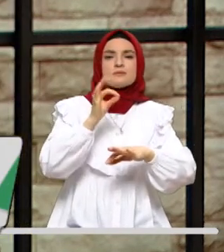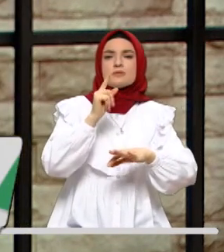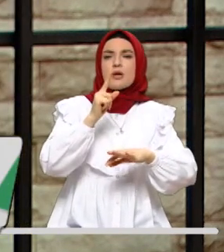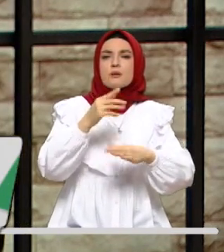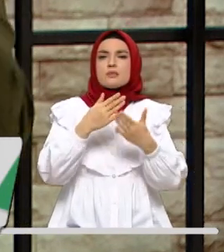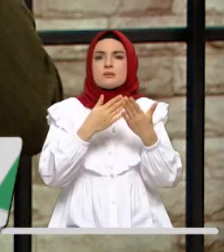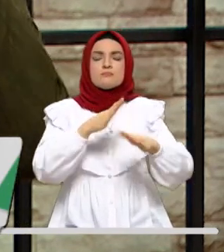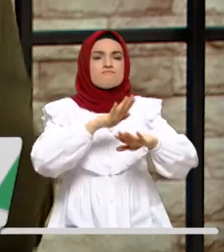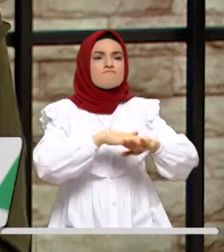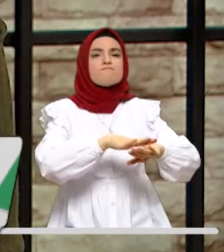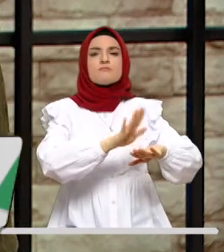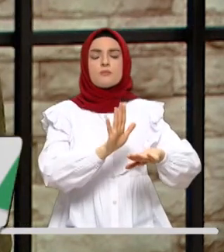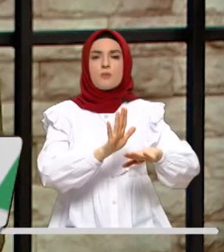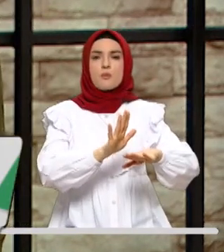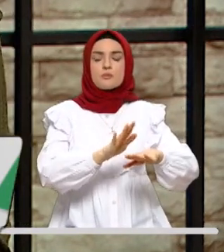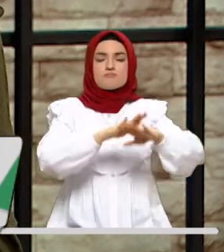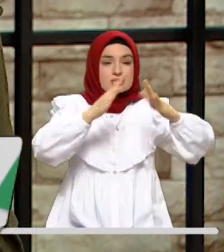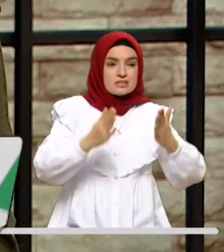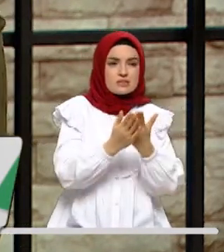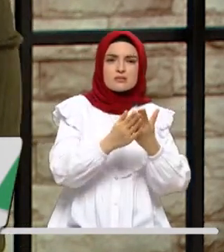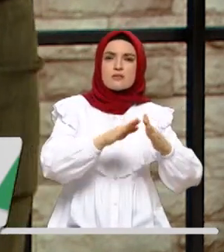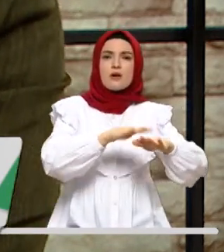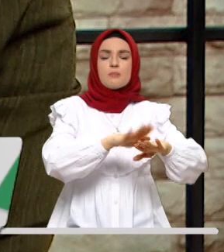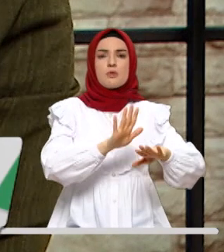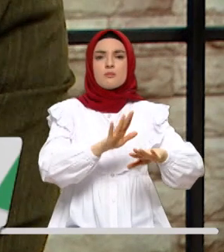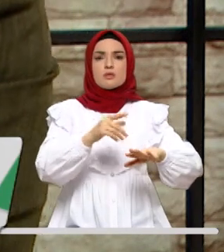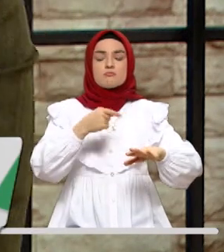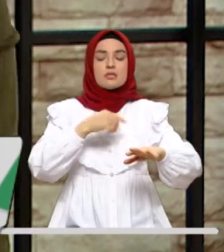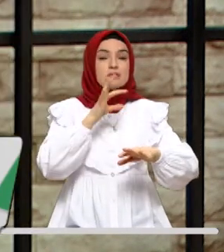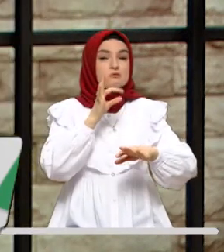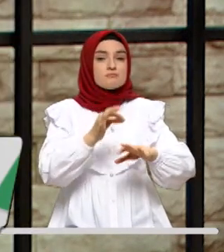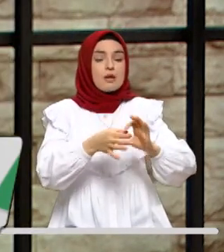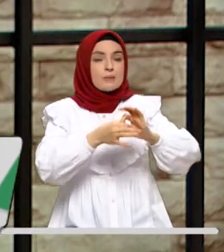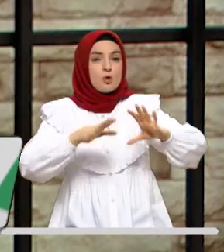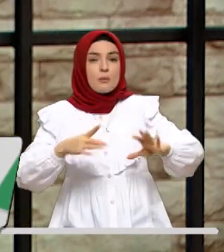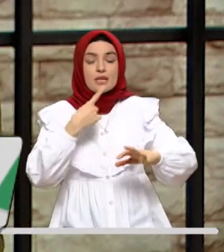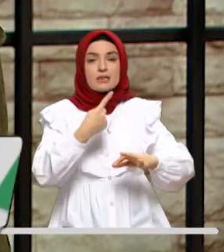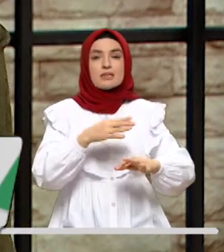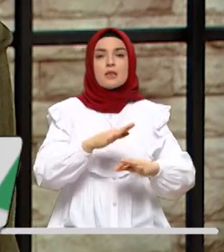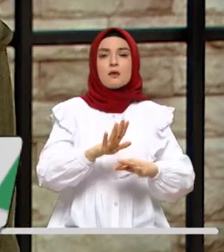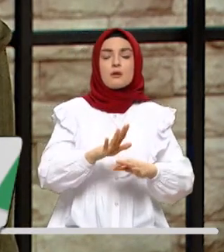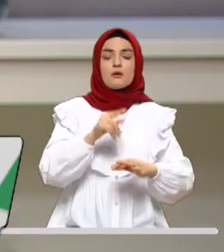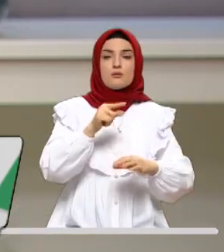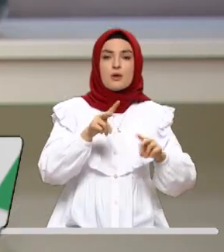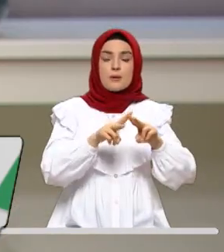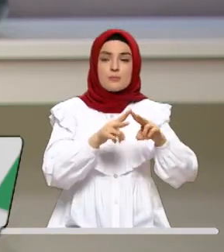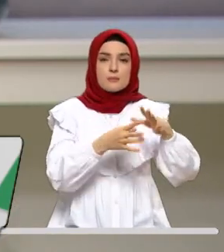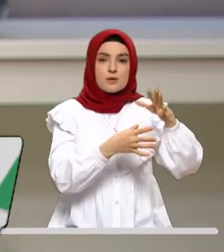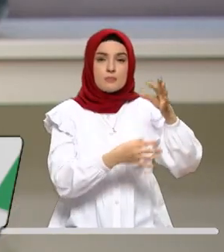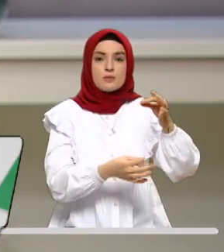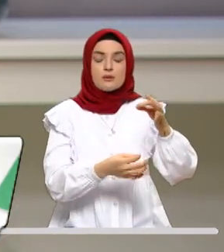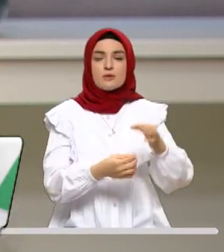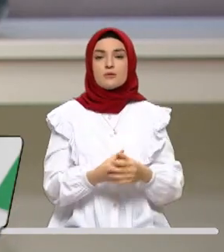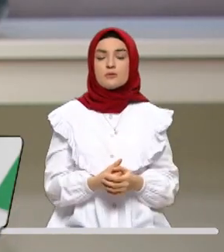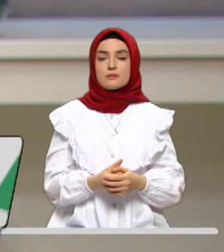kalıp atamaz, beni bir kalıba sokamaz. Bana kimse mankurt ol diyemez. Ve Mehmet Akif. Hocam orada kastettiği Türk milleti